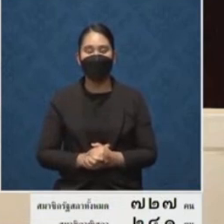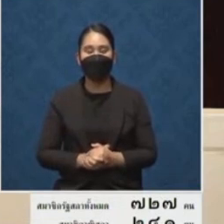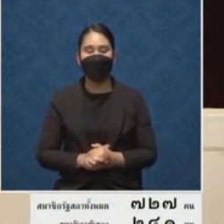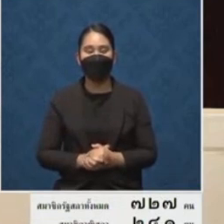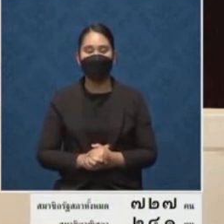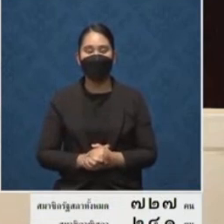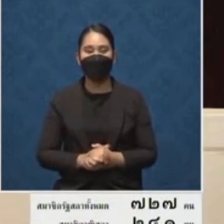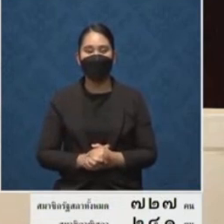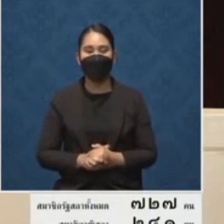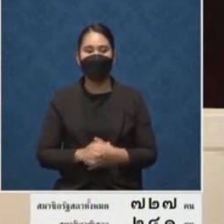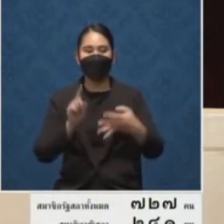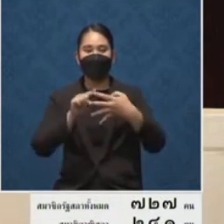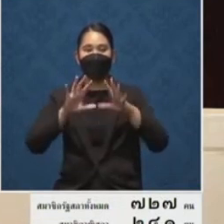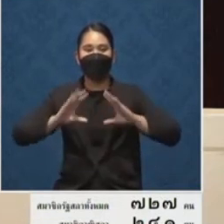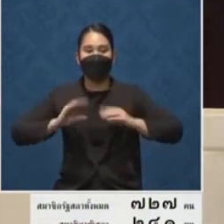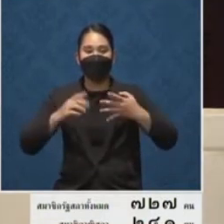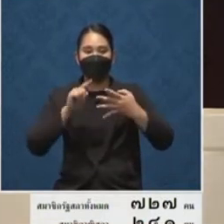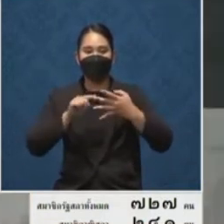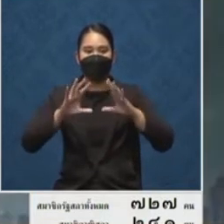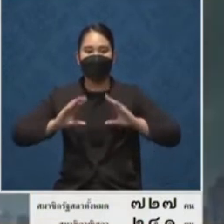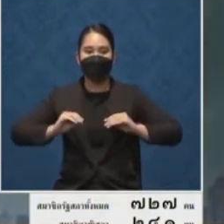1 153ฐานนิเทียนทองครับ